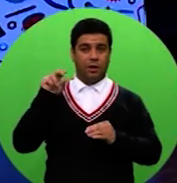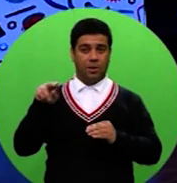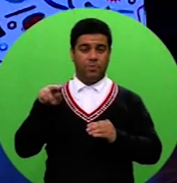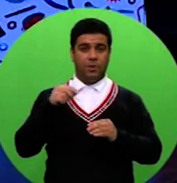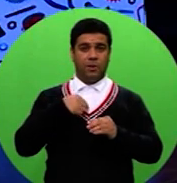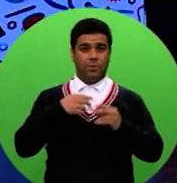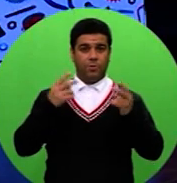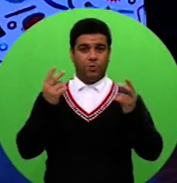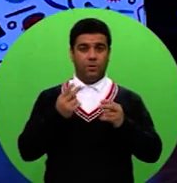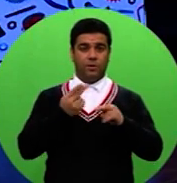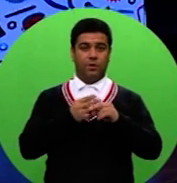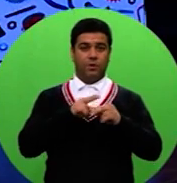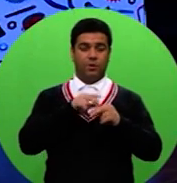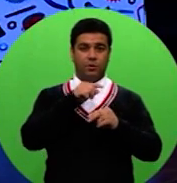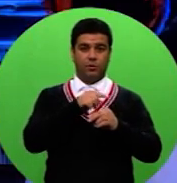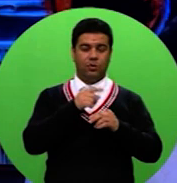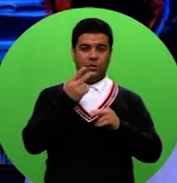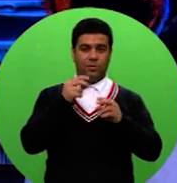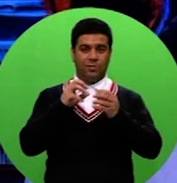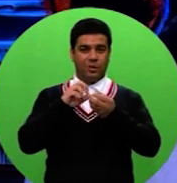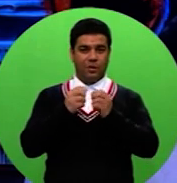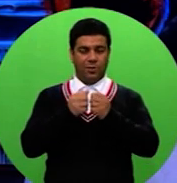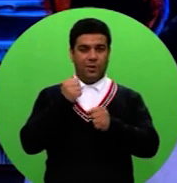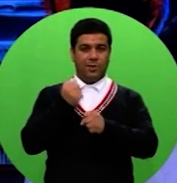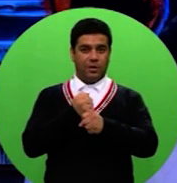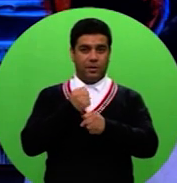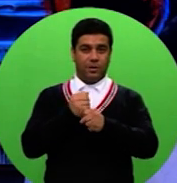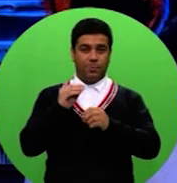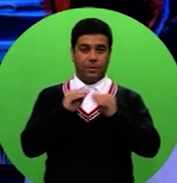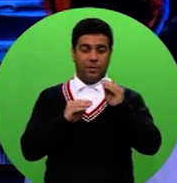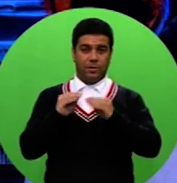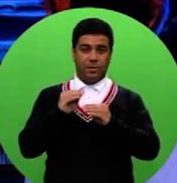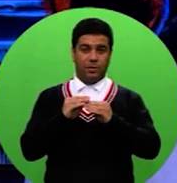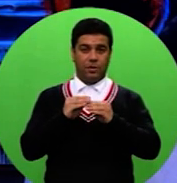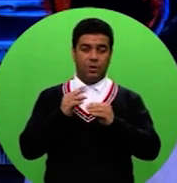Нам необходимо отщипнуть небольшой кусочек.